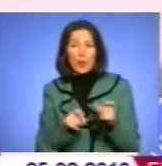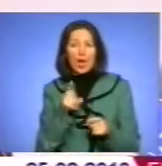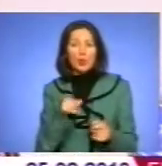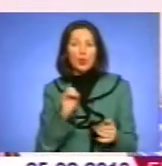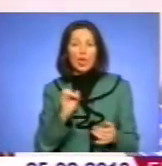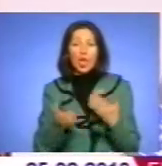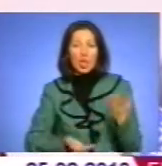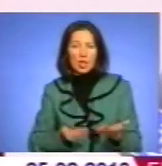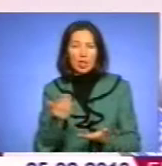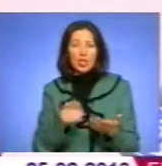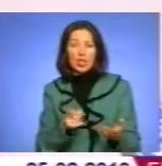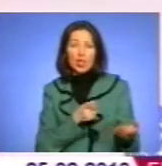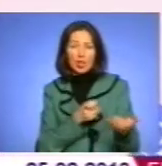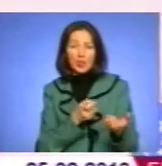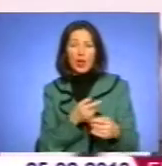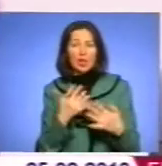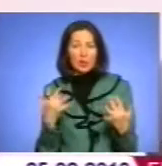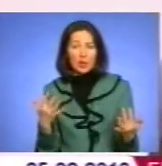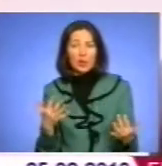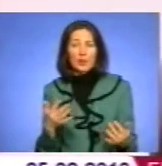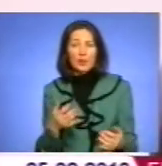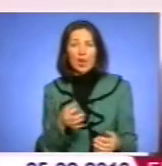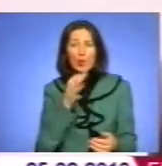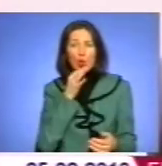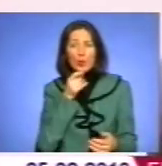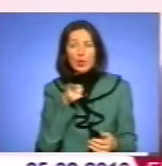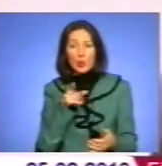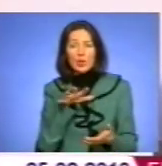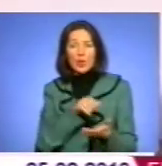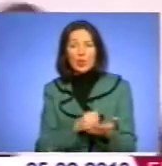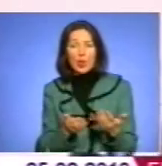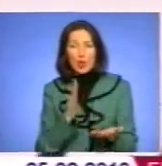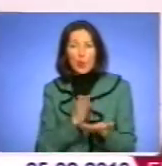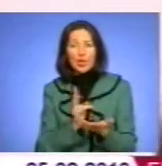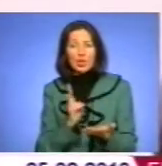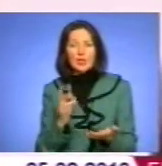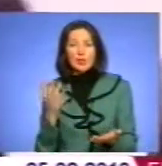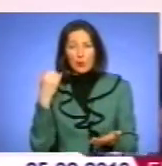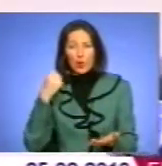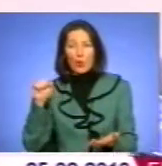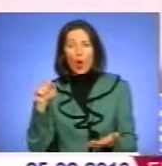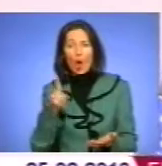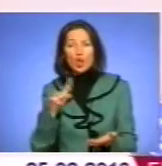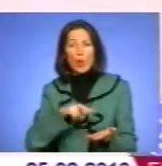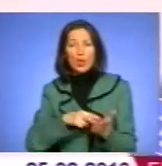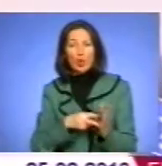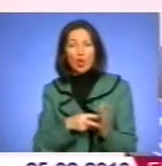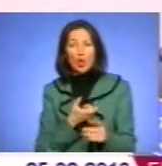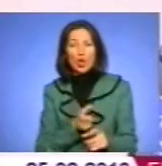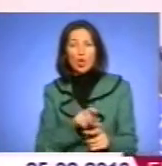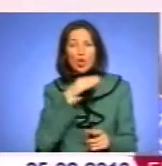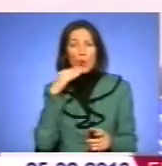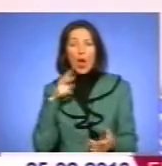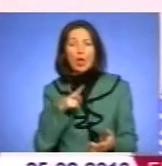лижі, і різноманітне все дуже. Подобається тобі займатися? Може, маєш якісь вже здобутки? І що плануєш? Так, дуже багато